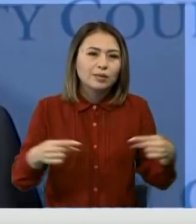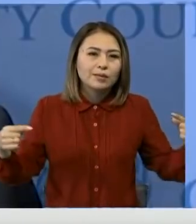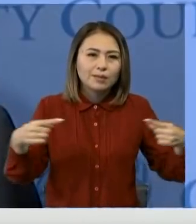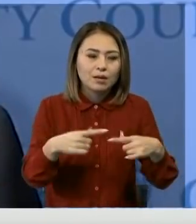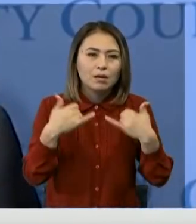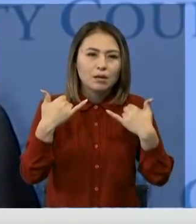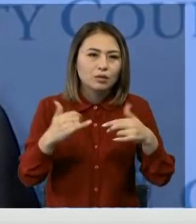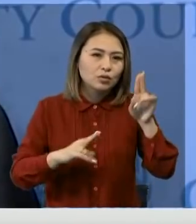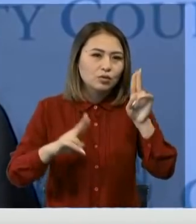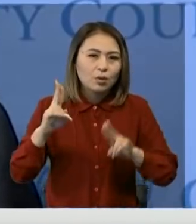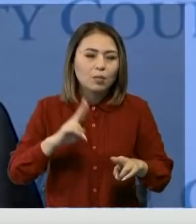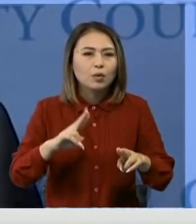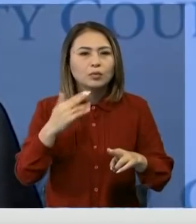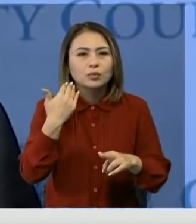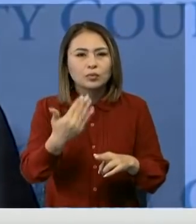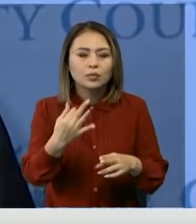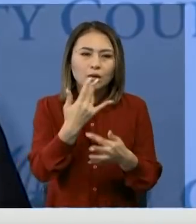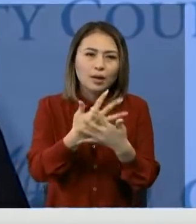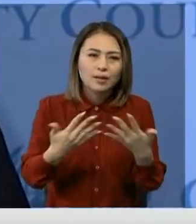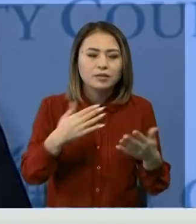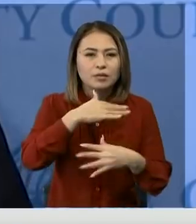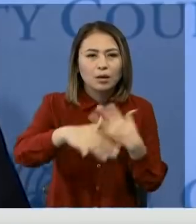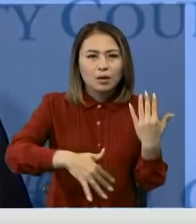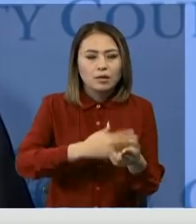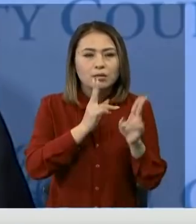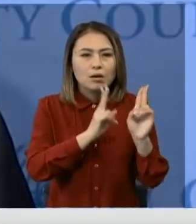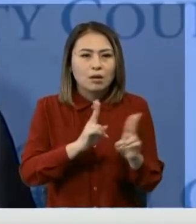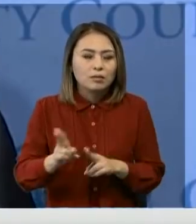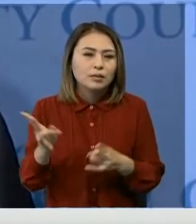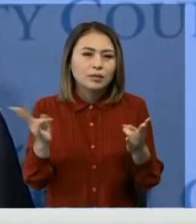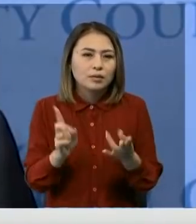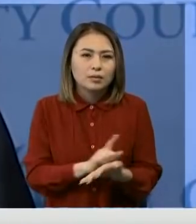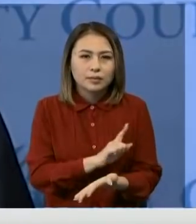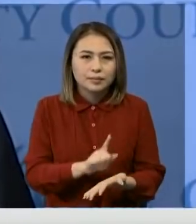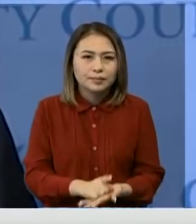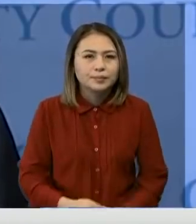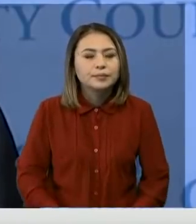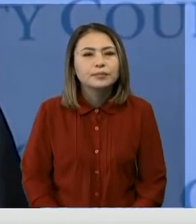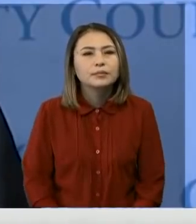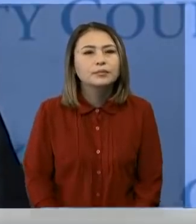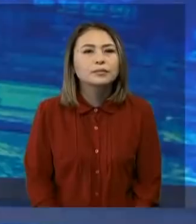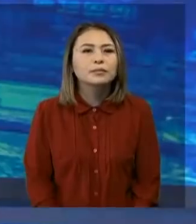қазір ұстамдылық, суық ақыл және жанжалды реттеу ауадай қажет.